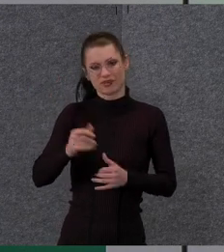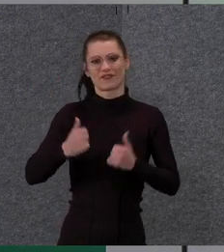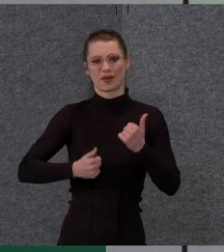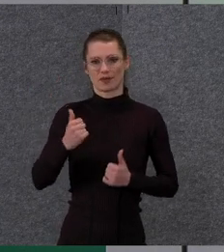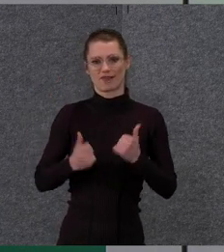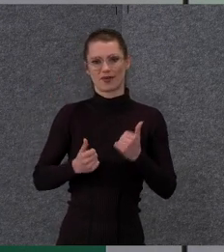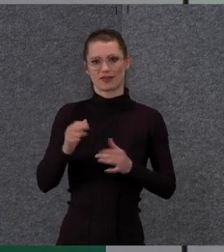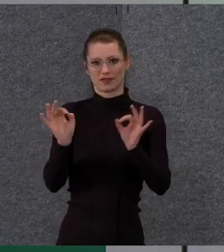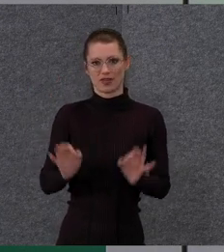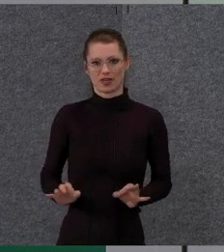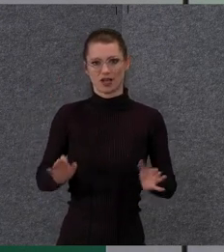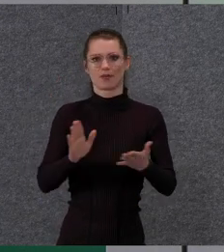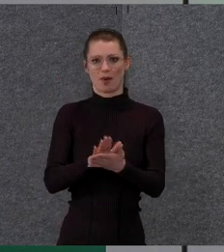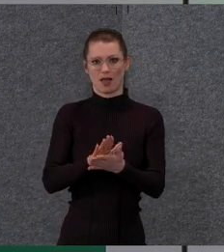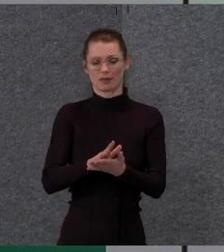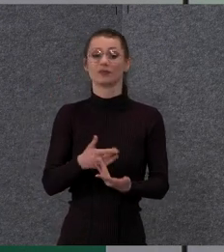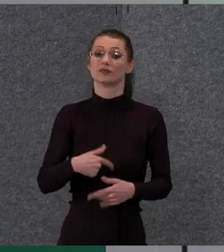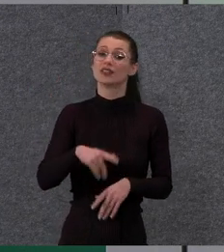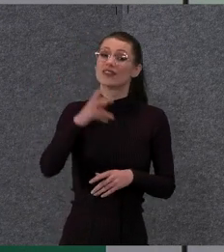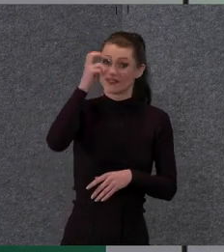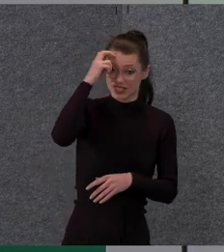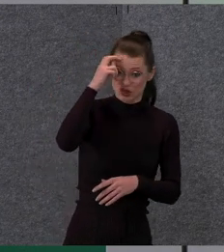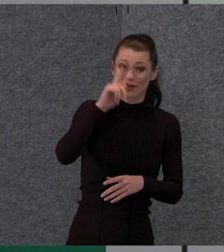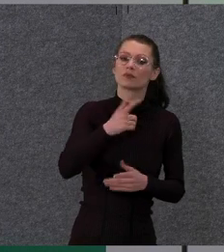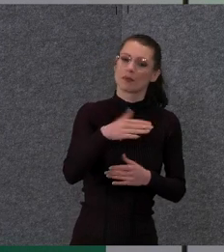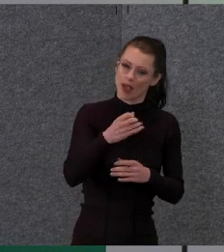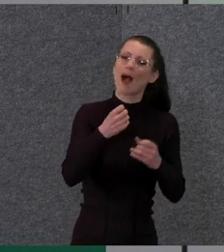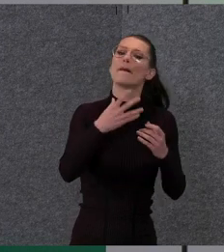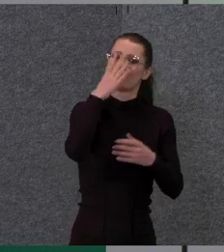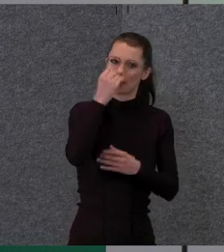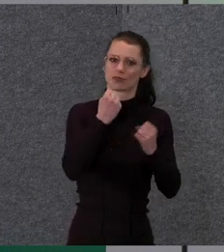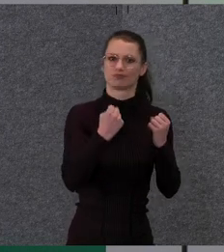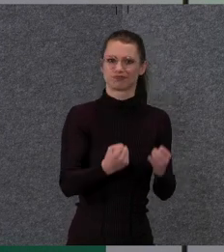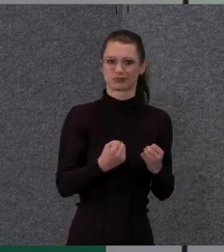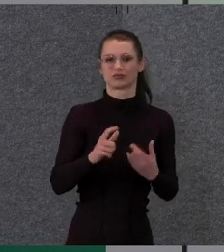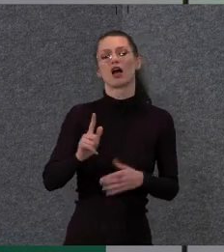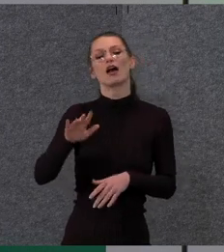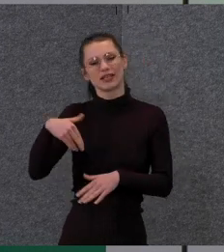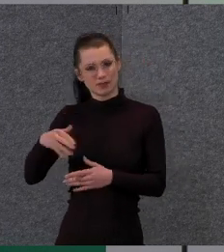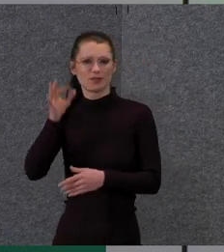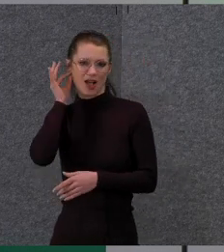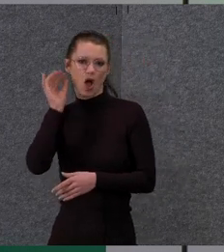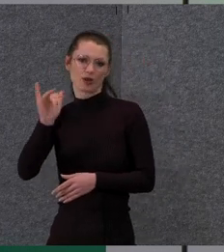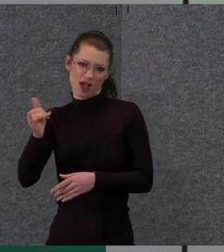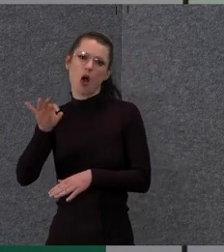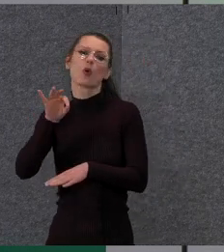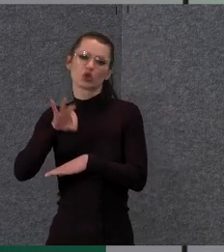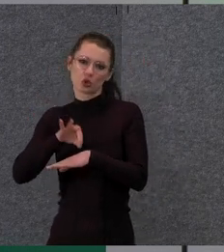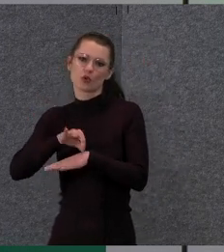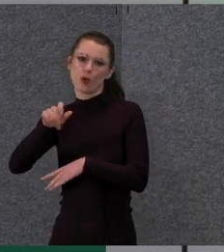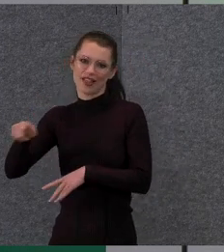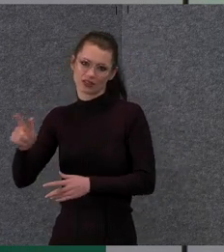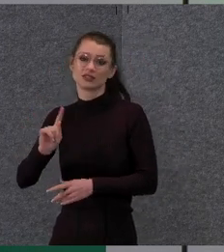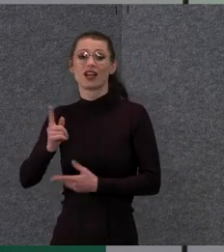Die Wissenschaft ist immer noch männlich geprägt. Es gibt viele weibliche Studierende und auch Doktorandinnen. Aber je höher wir auf der Karriereleiter